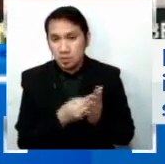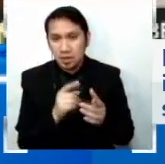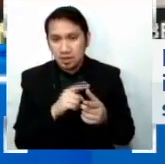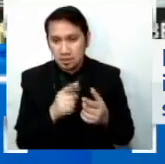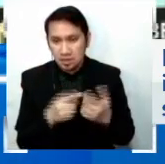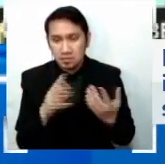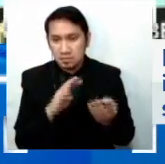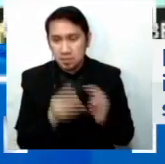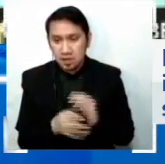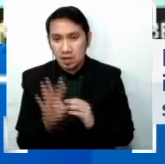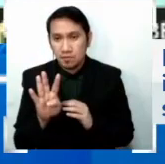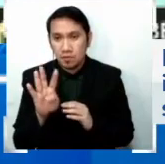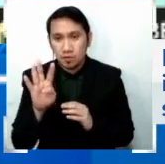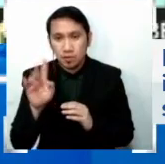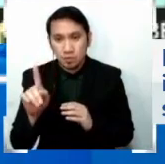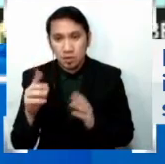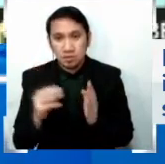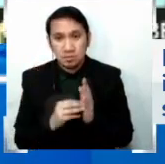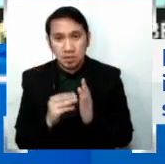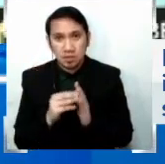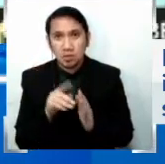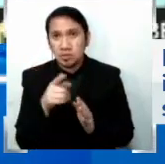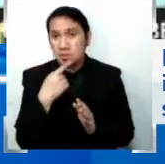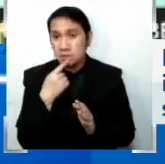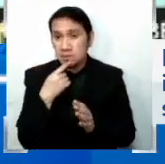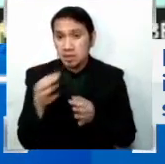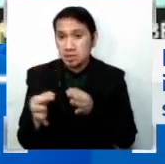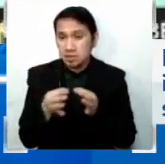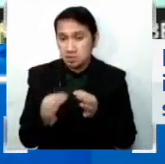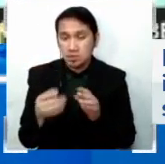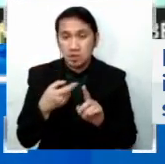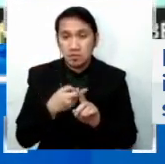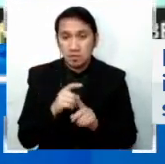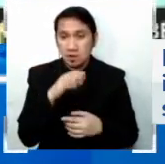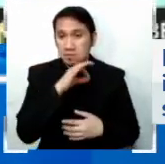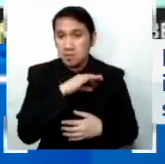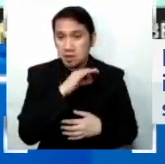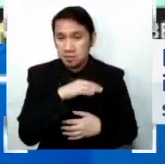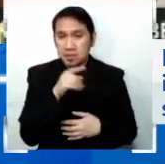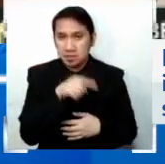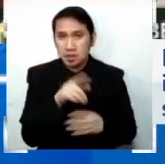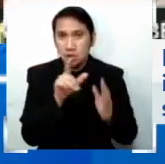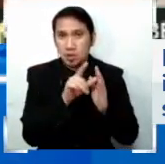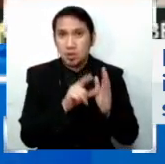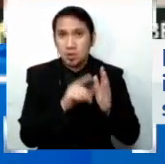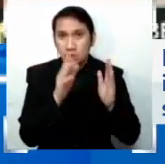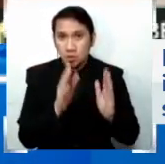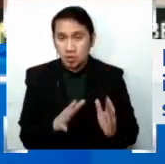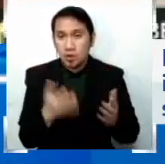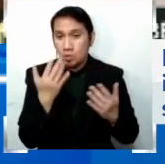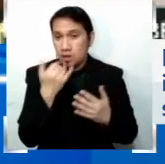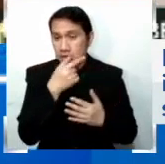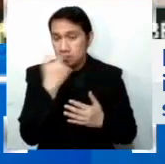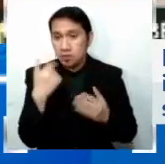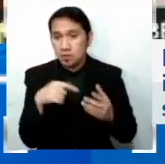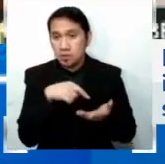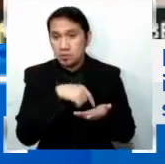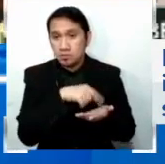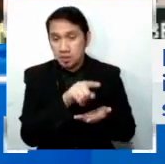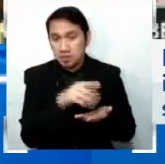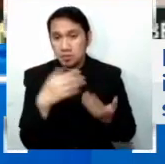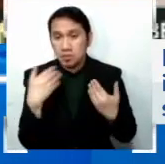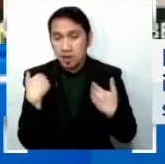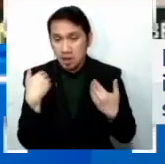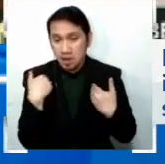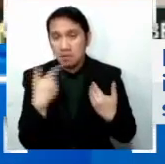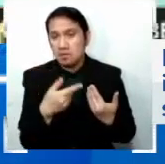noong 2020. Paliwanag ni Lau, mula ito sa kinita niya nung abogado pa siya. Binayaran daw siya ng 140 memorial lots at